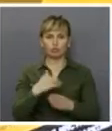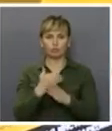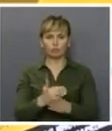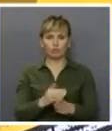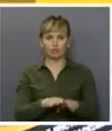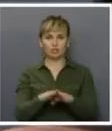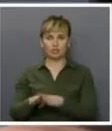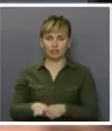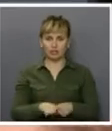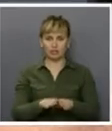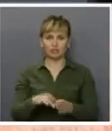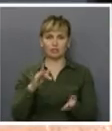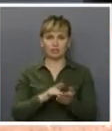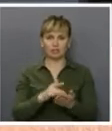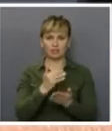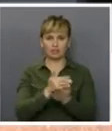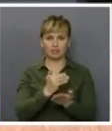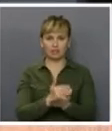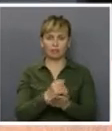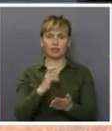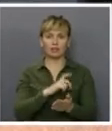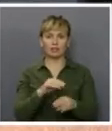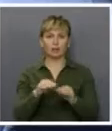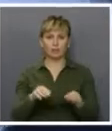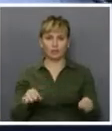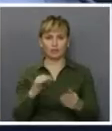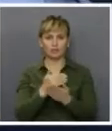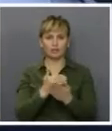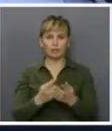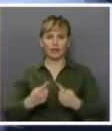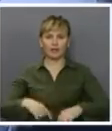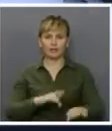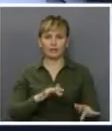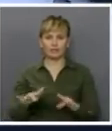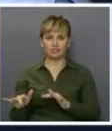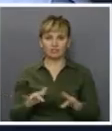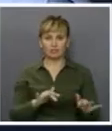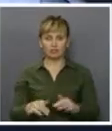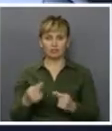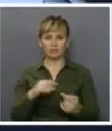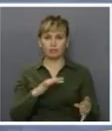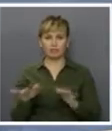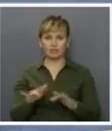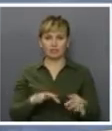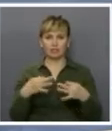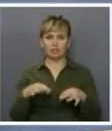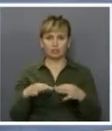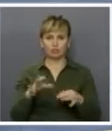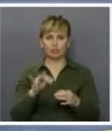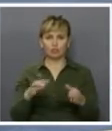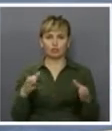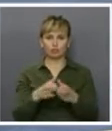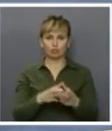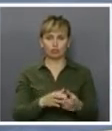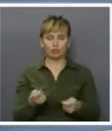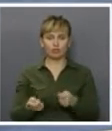единой централизованной системы, охватывающей как сами парковки, так и систему организации движения, взаимодействия с общественным транспортом и службами